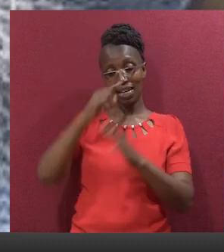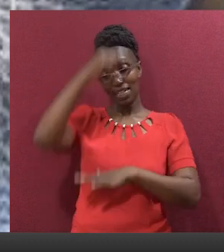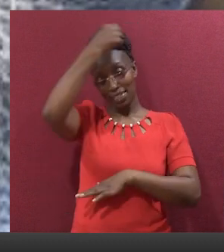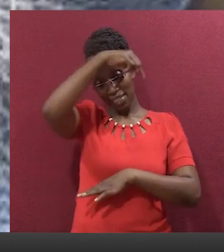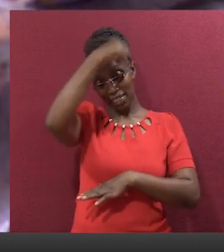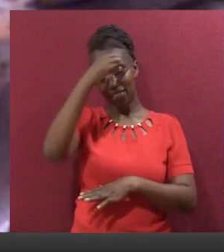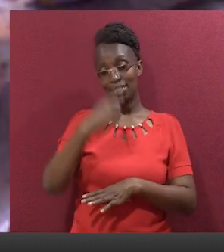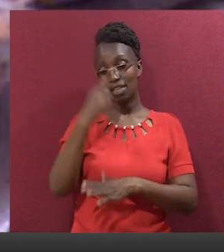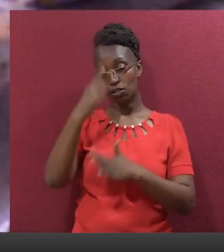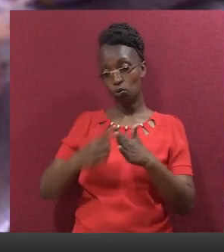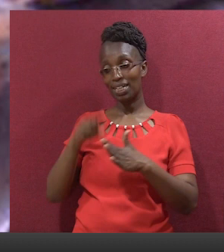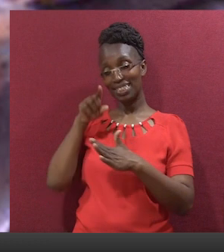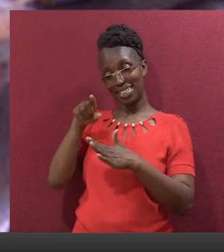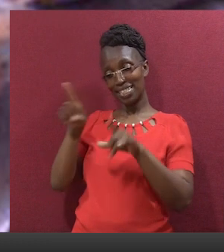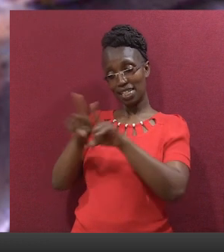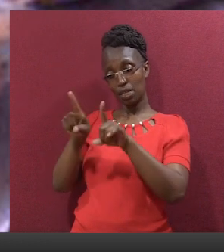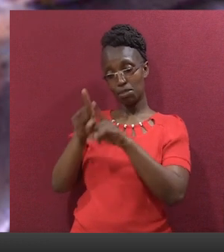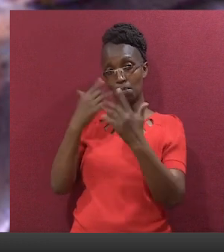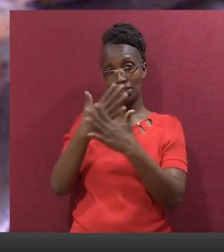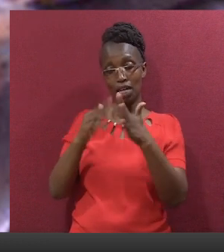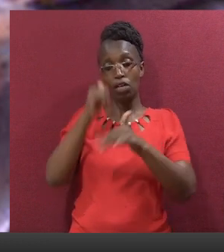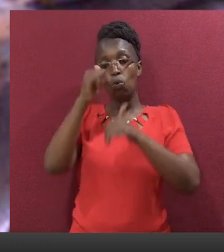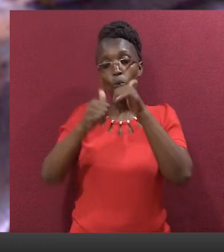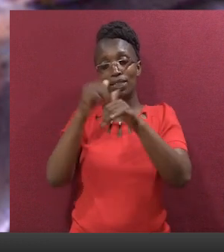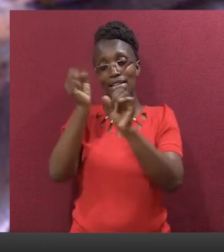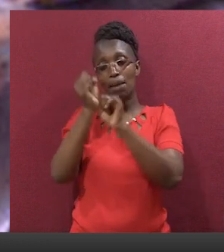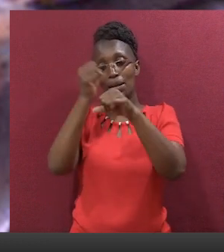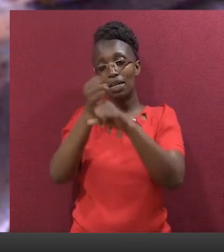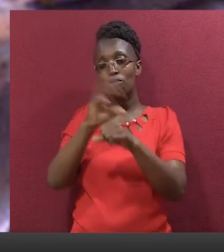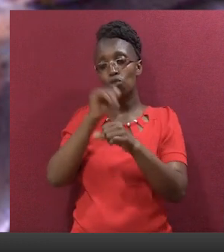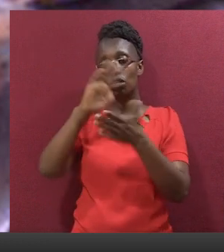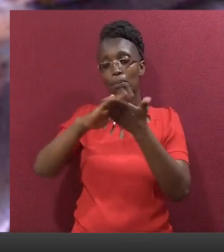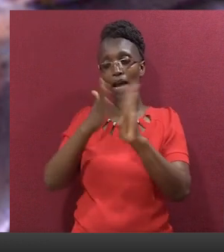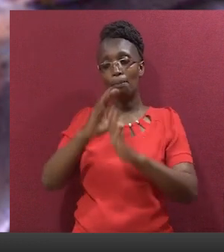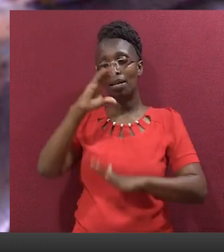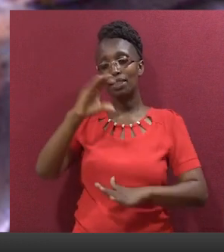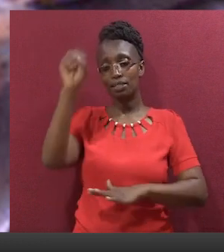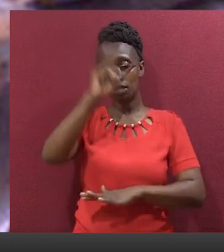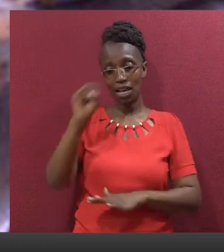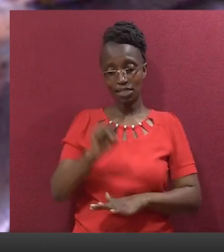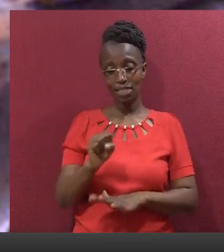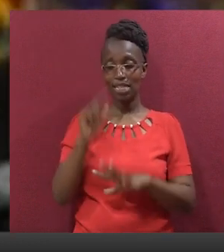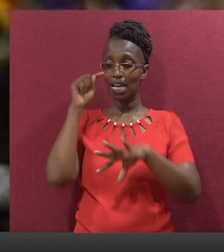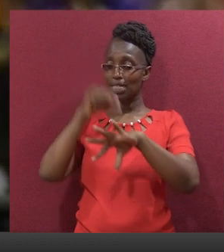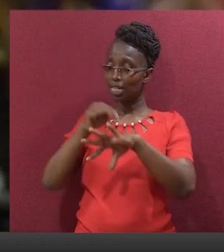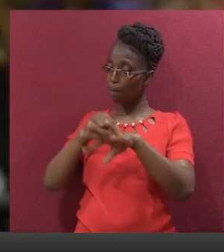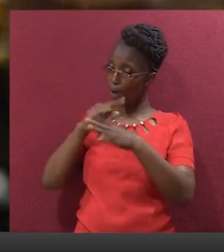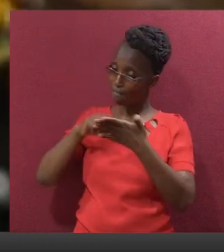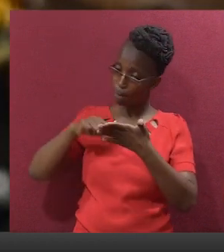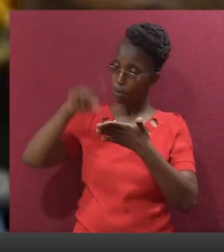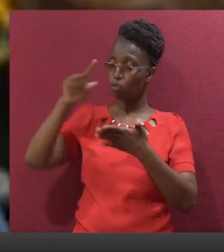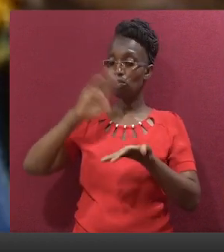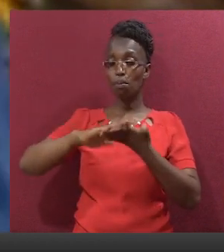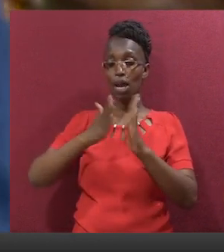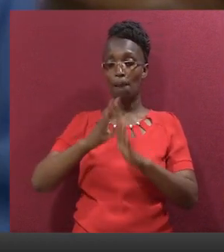zilizomwandama na kusema vigezo hivyo viliwafanya kuhisi kuwa hafai kuwa waziri. When we